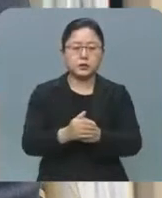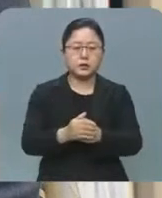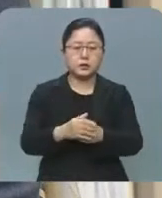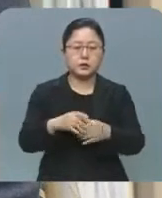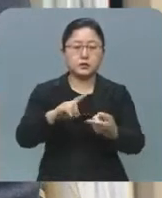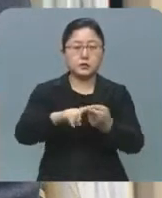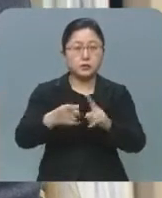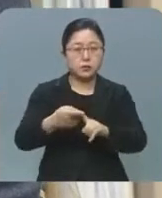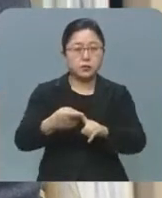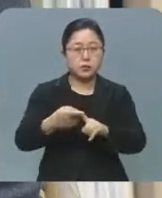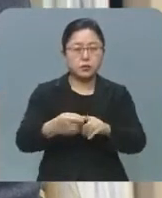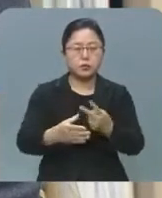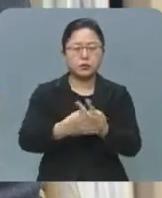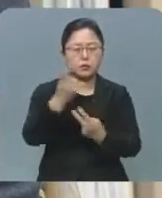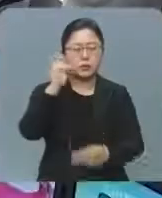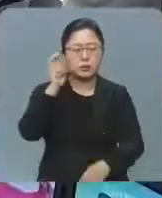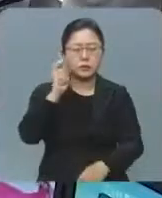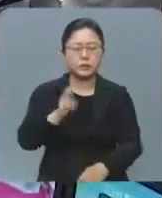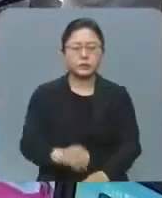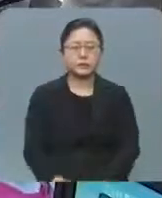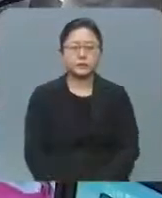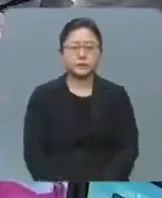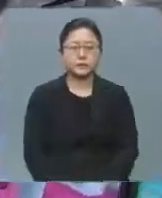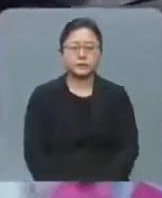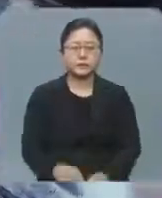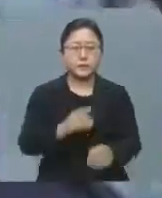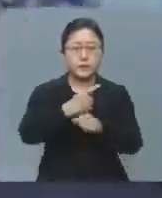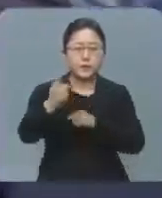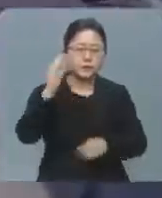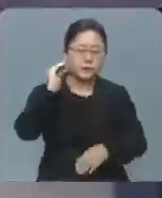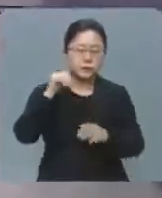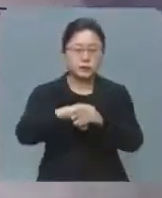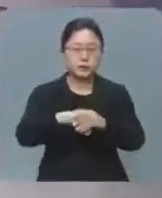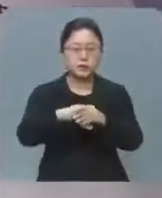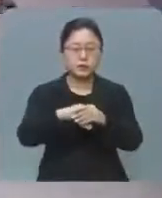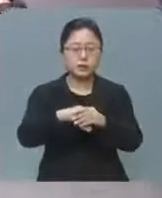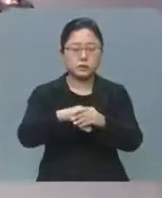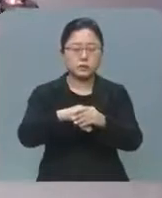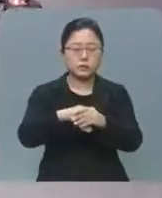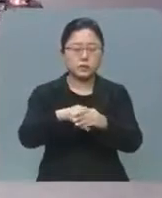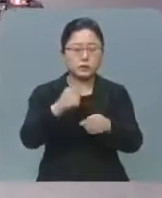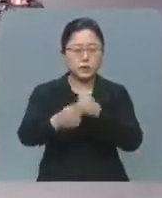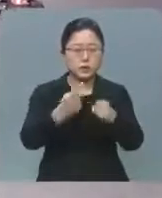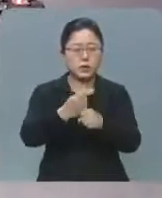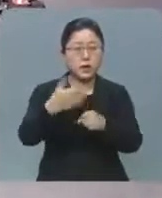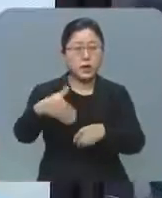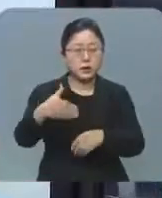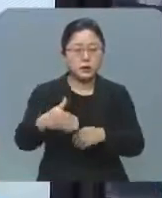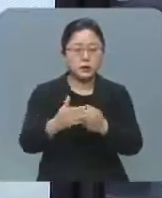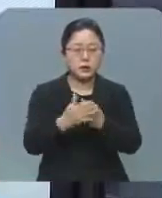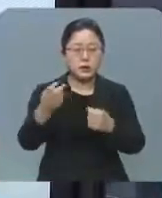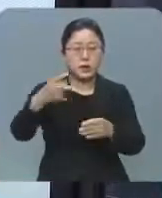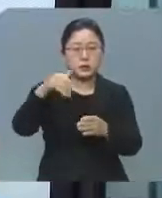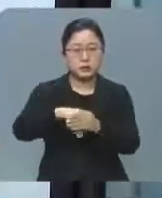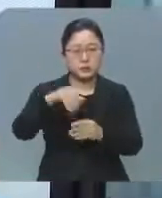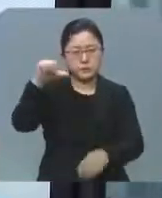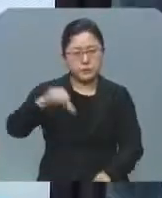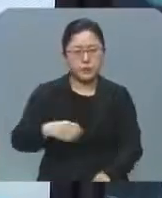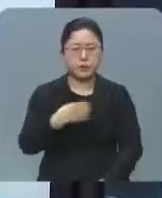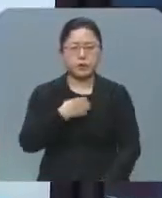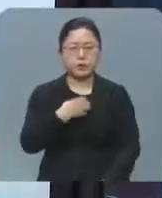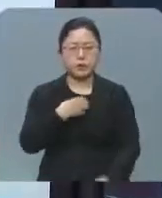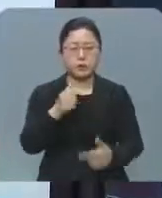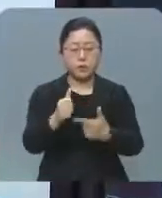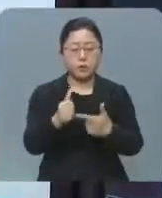세력 간의 통합이 예상됩니다. 내년 대선까지 1년이 채 남지 않은 가운데 재보선 참패로 위기를 느낀